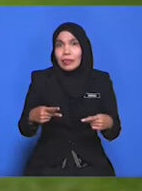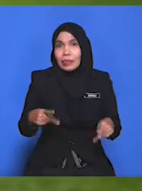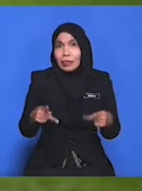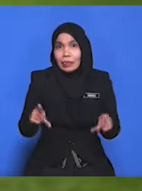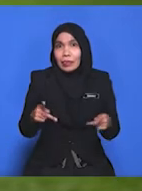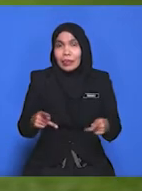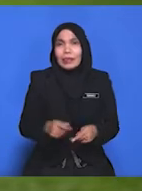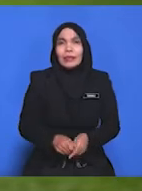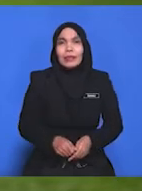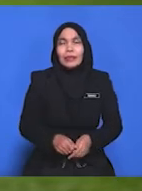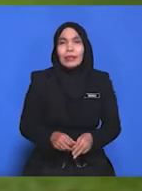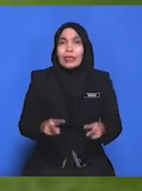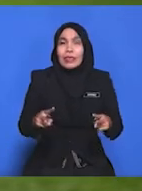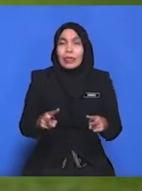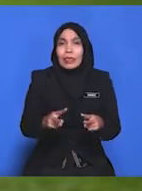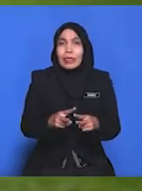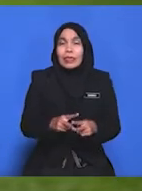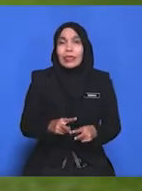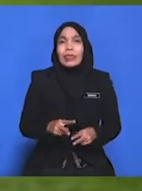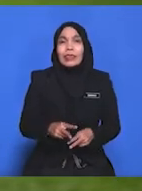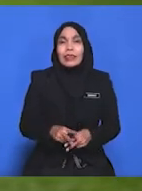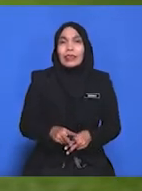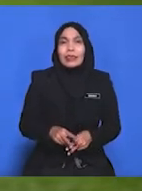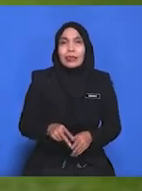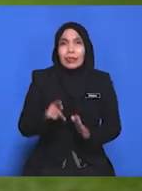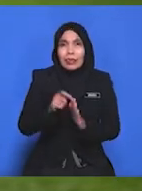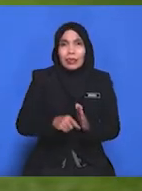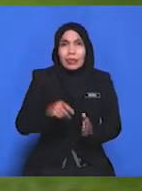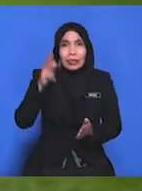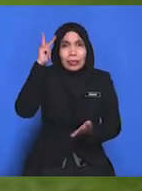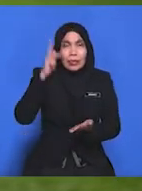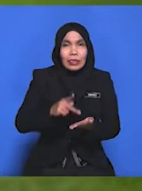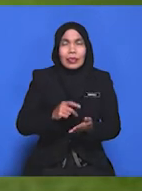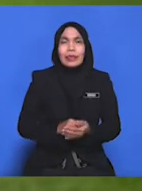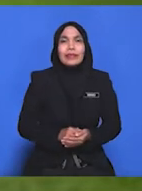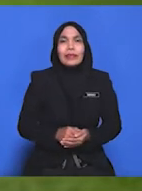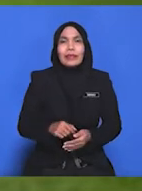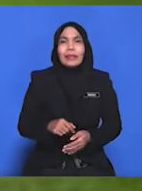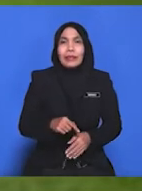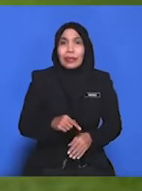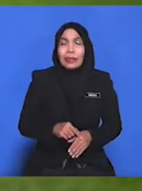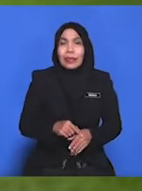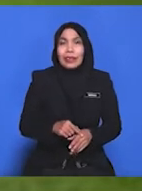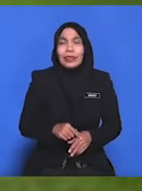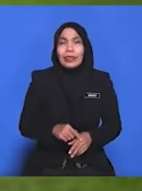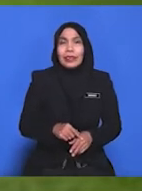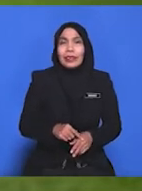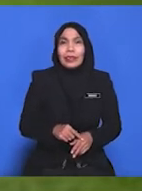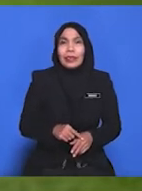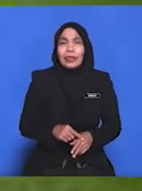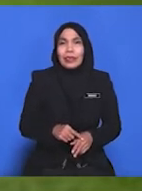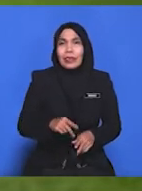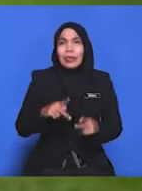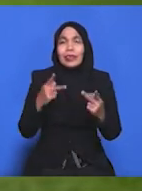Ia juga sangat popular di kalangan pengendali acara sukan kerana ia dapat